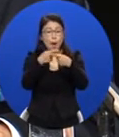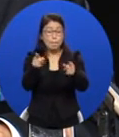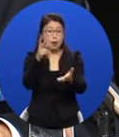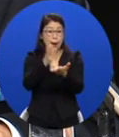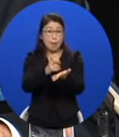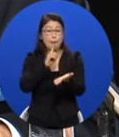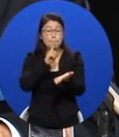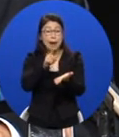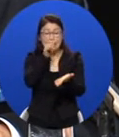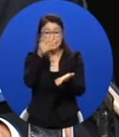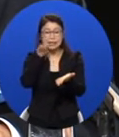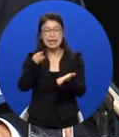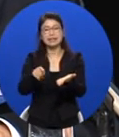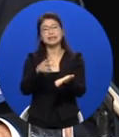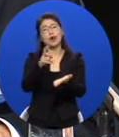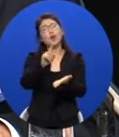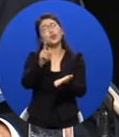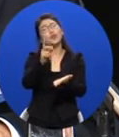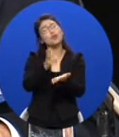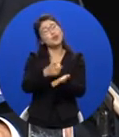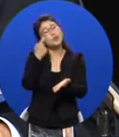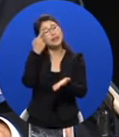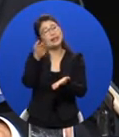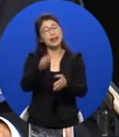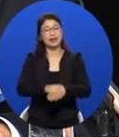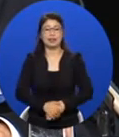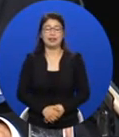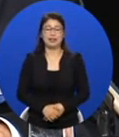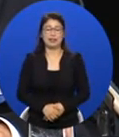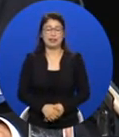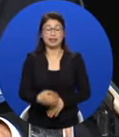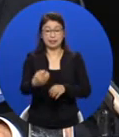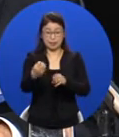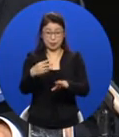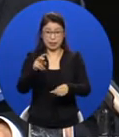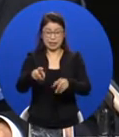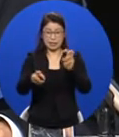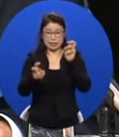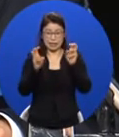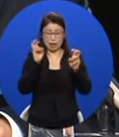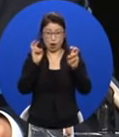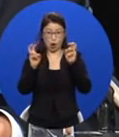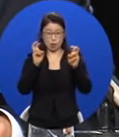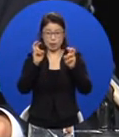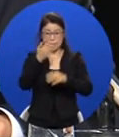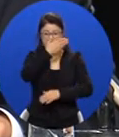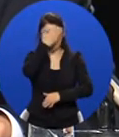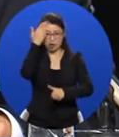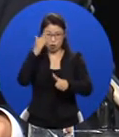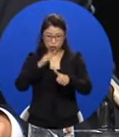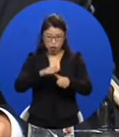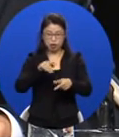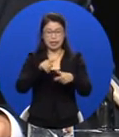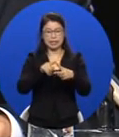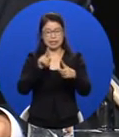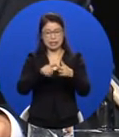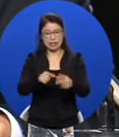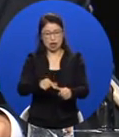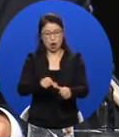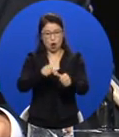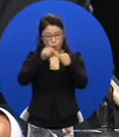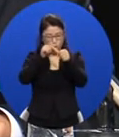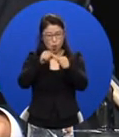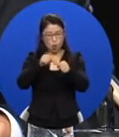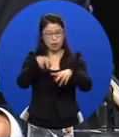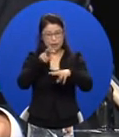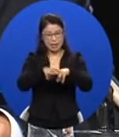하시겠다고 했는데 그 제도가 어떤 제도냐고요? 과연 그 기업이 청년이라든지 고용